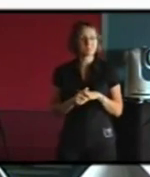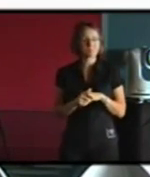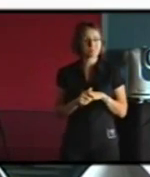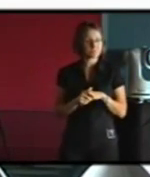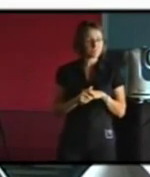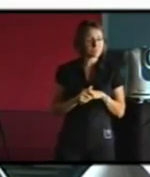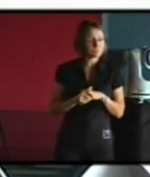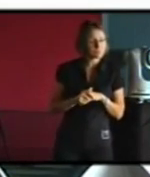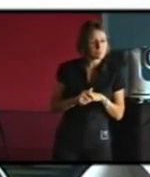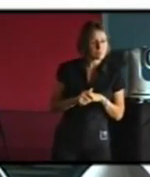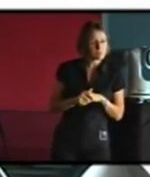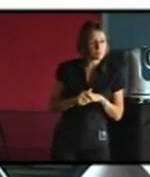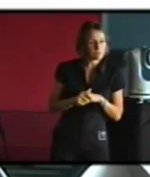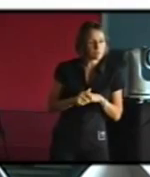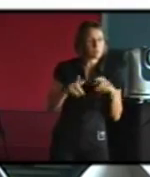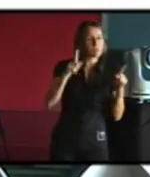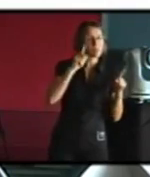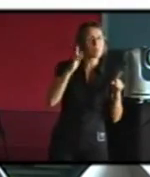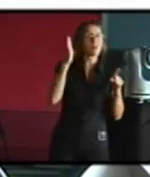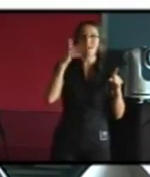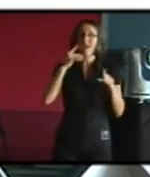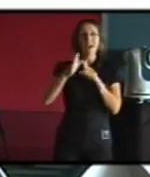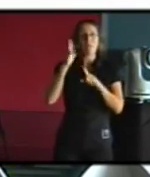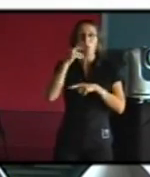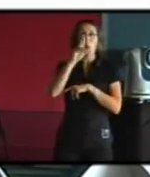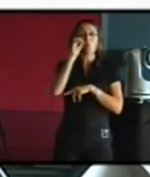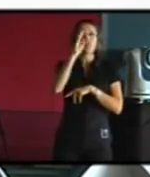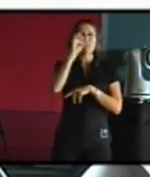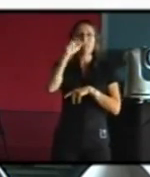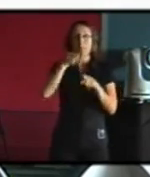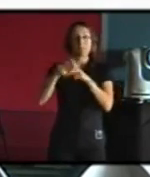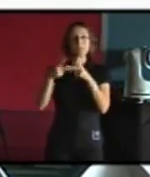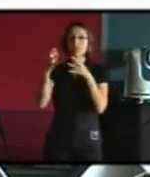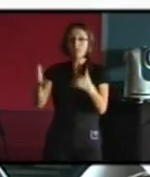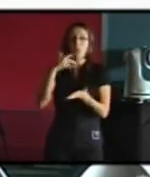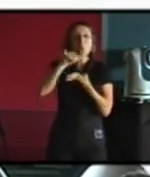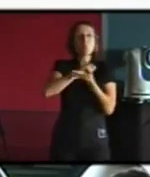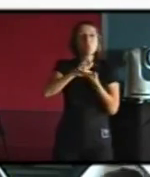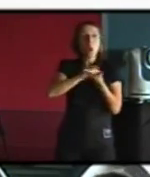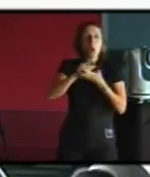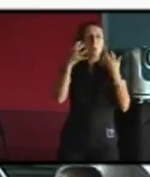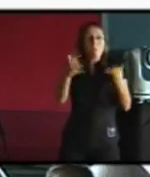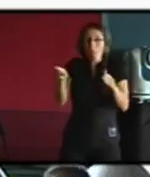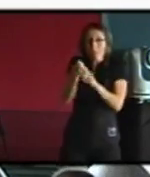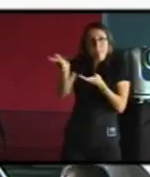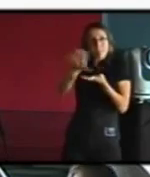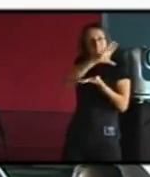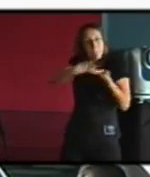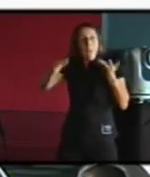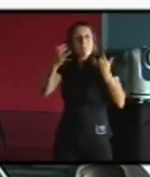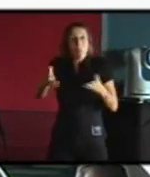donné. Il voulait être le New York européen, donc il y a toujours eu un peu ce paradoxe, tout à fait. Un